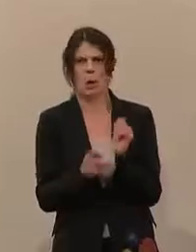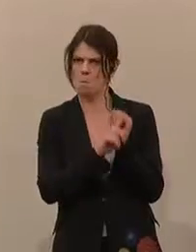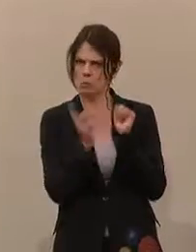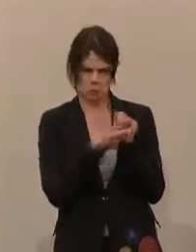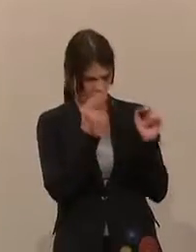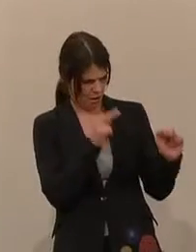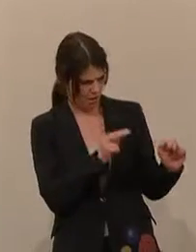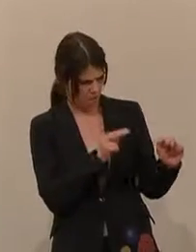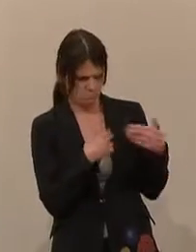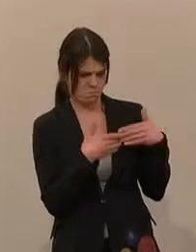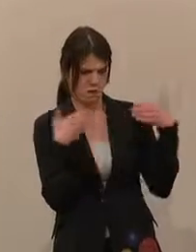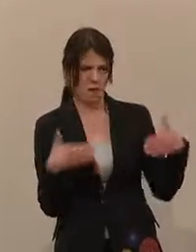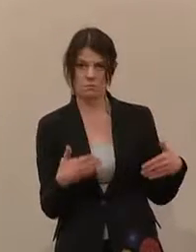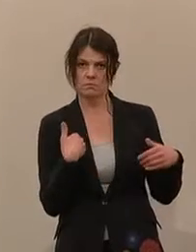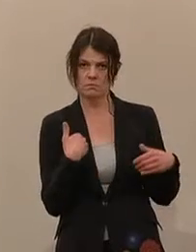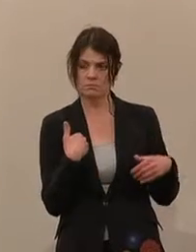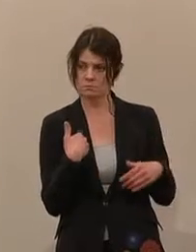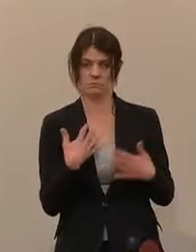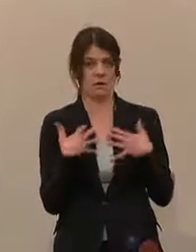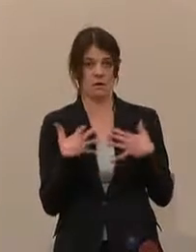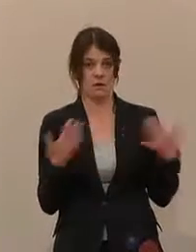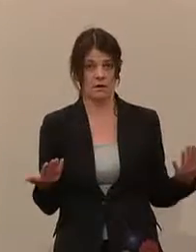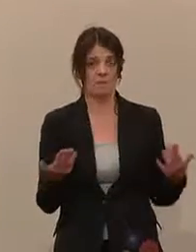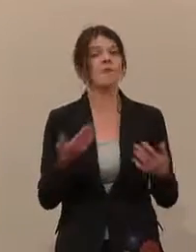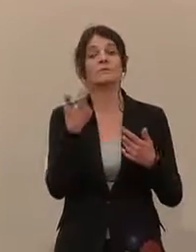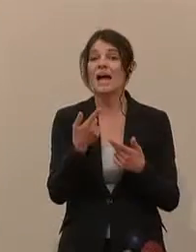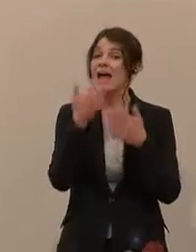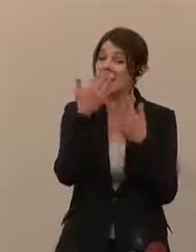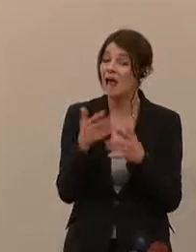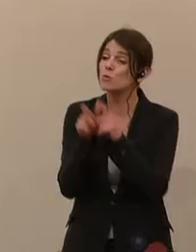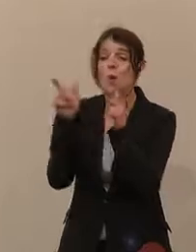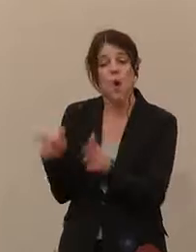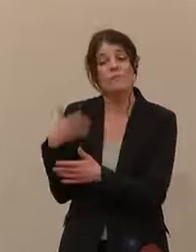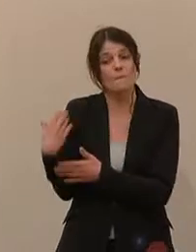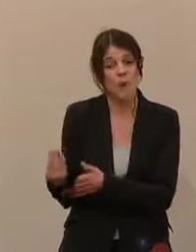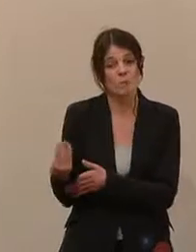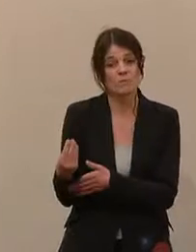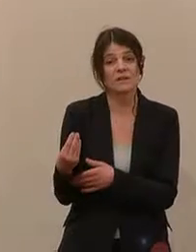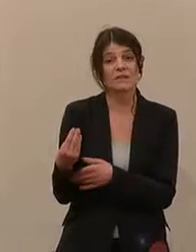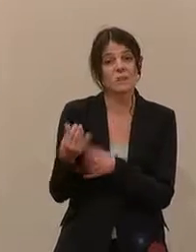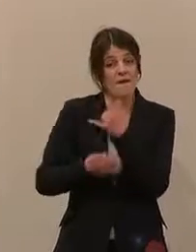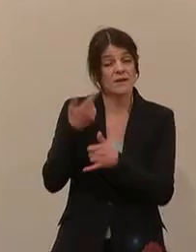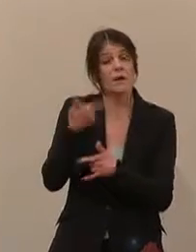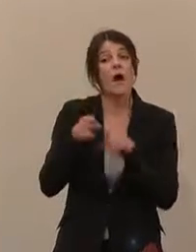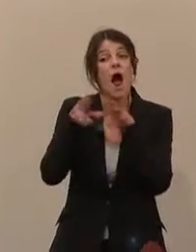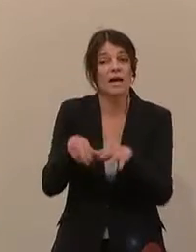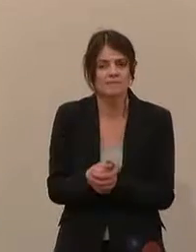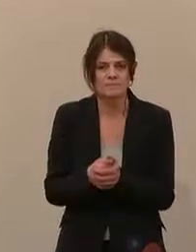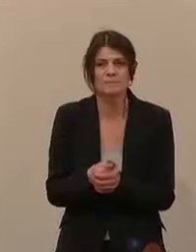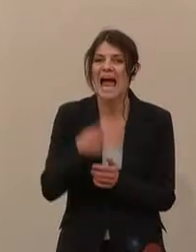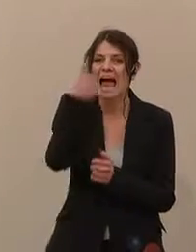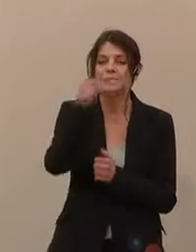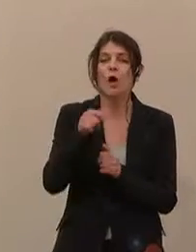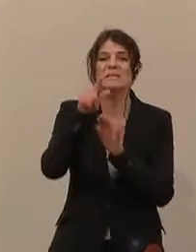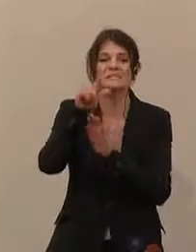belehrt eines Besseren. Er ist ernüchternd. Zwar bekommt der Rechnungshof 2018